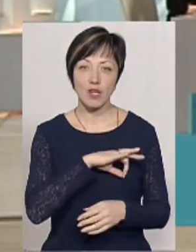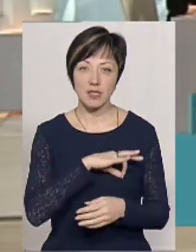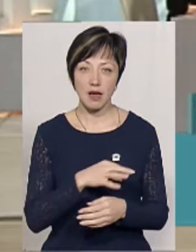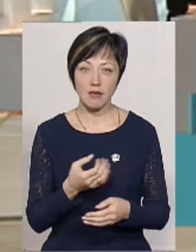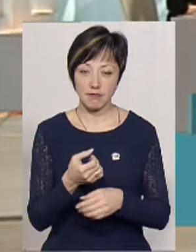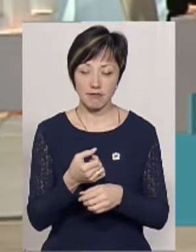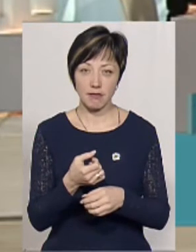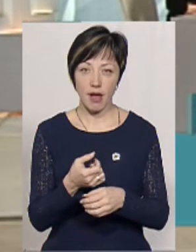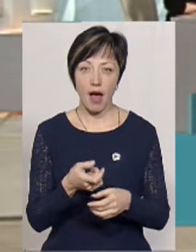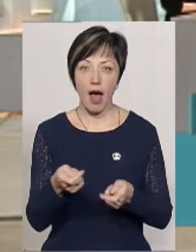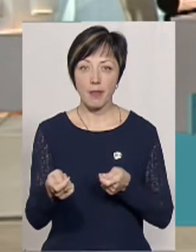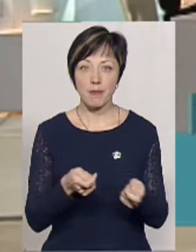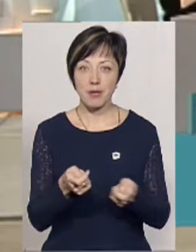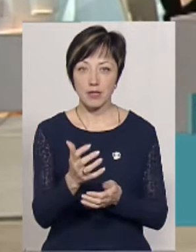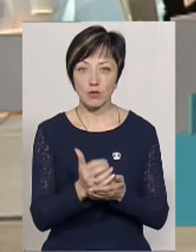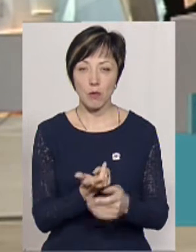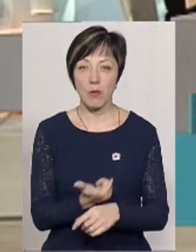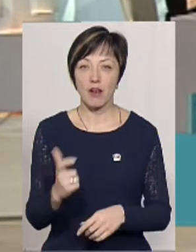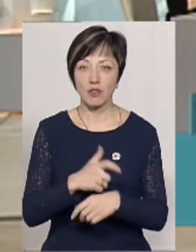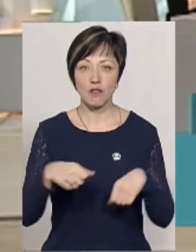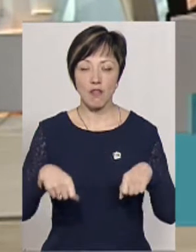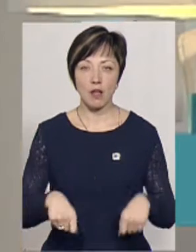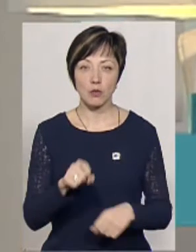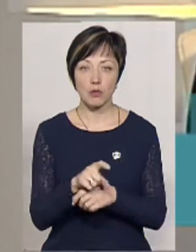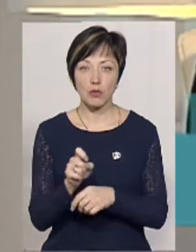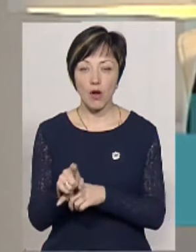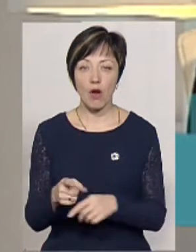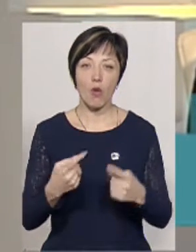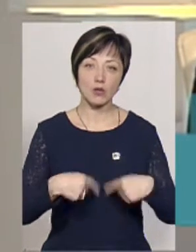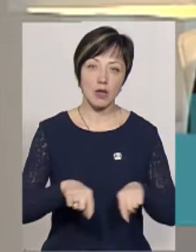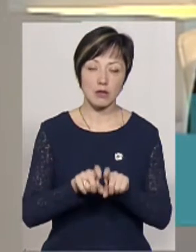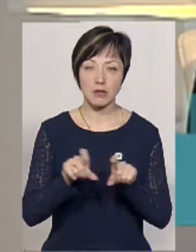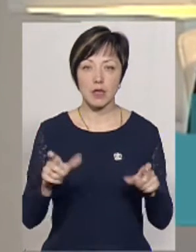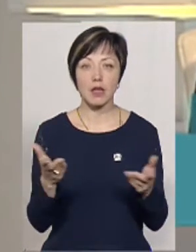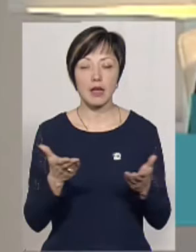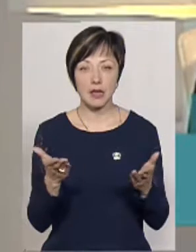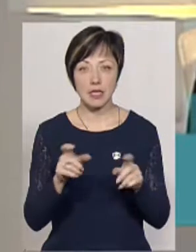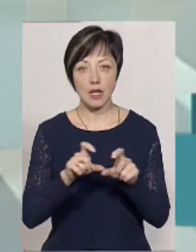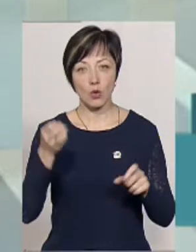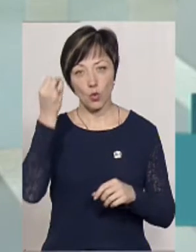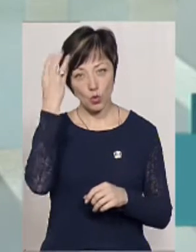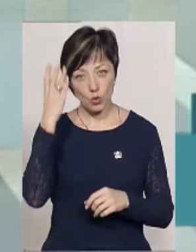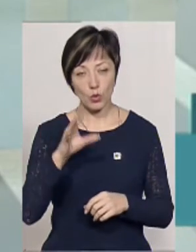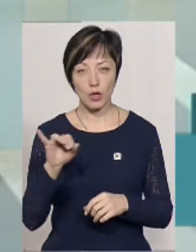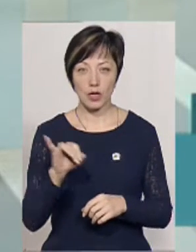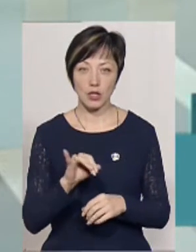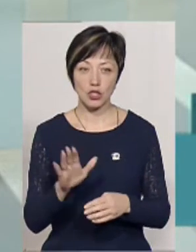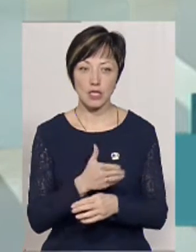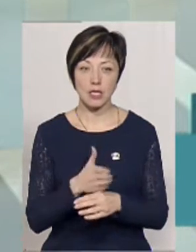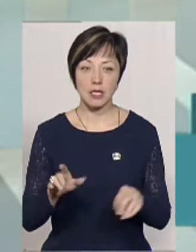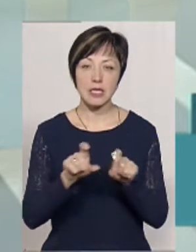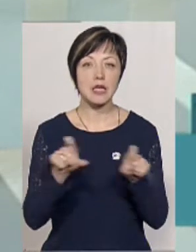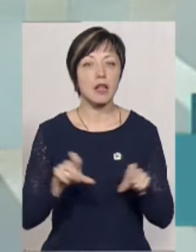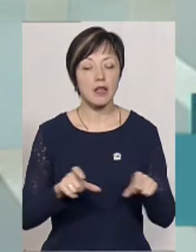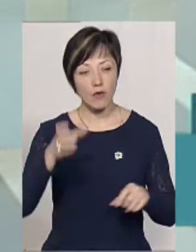адмінресурсу і перевищення владних повноважень. А в основному про які галузі чи організації йдеться? Заклади культури і частини